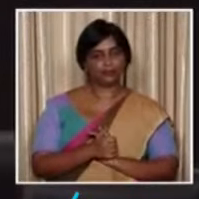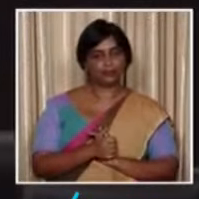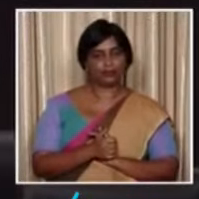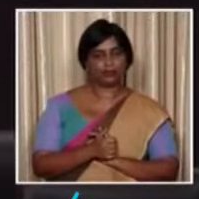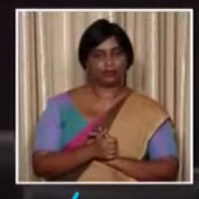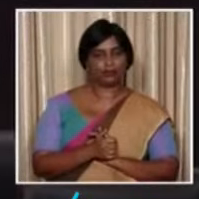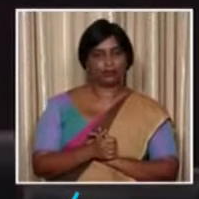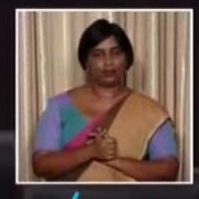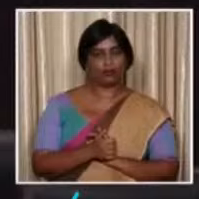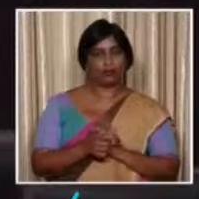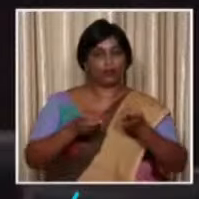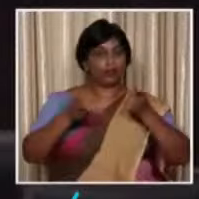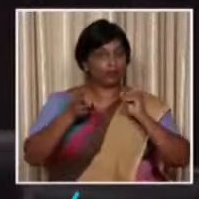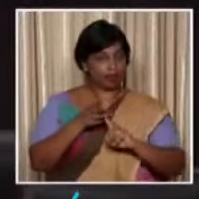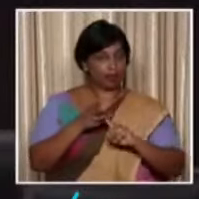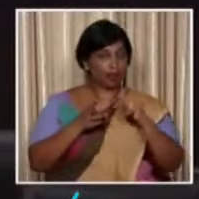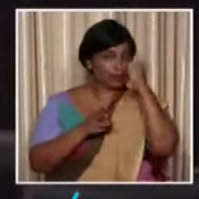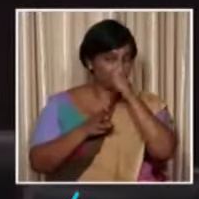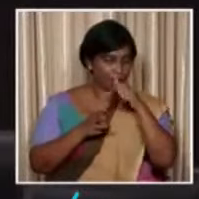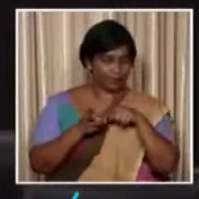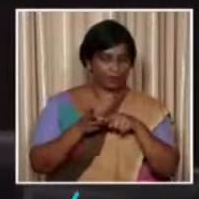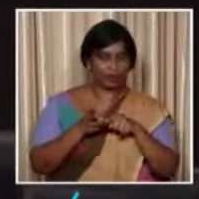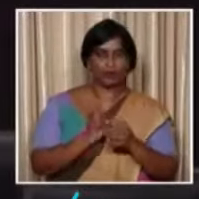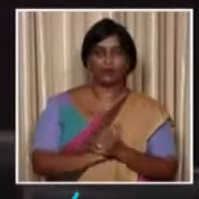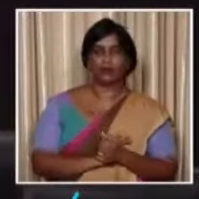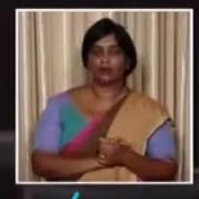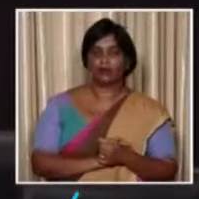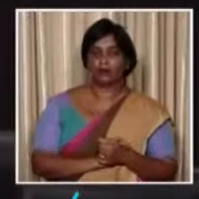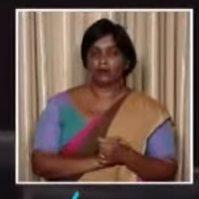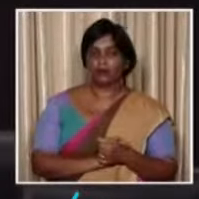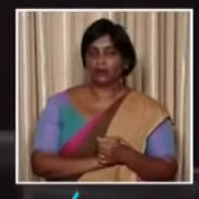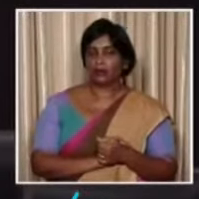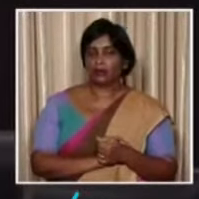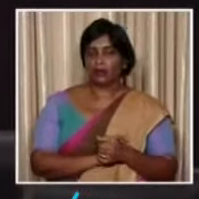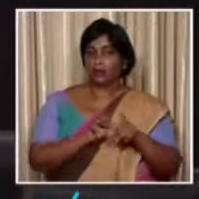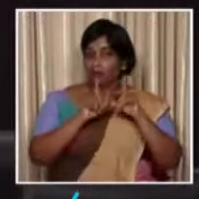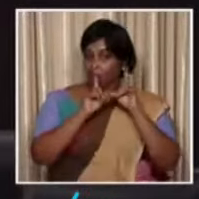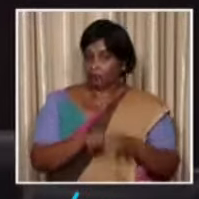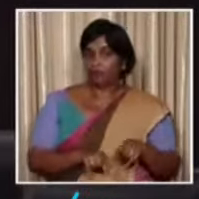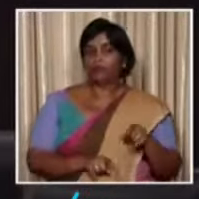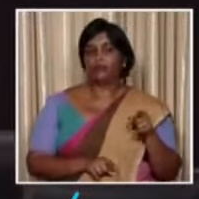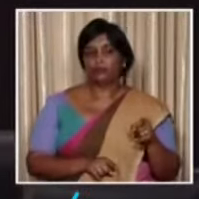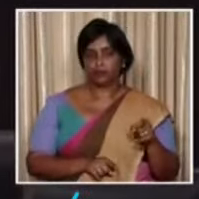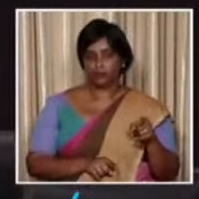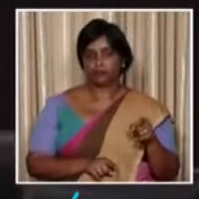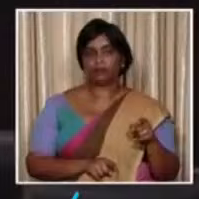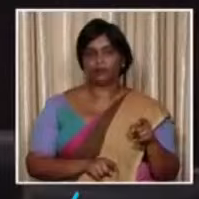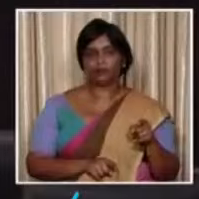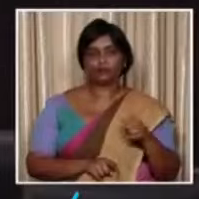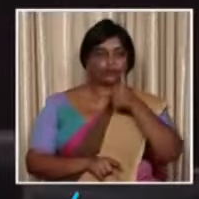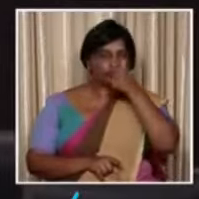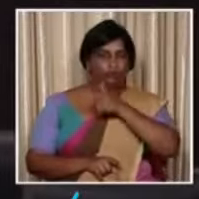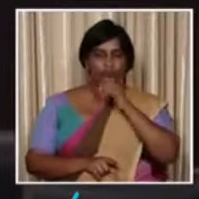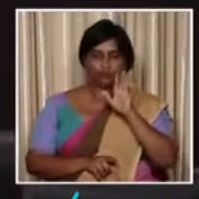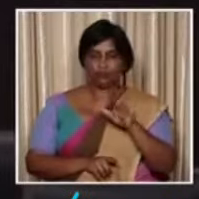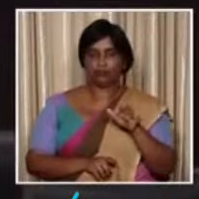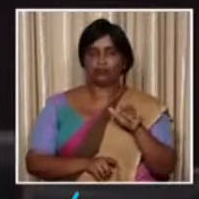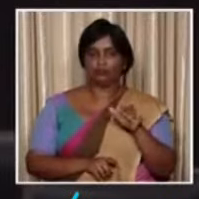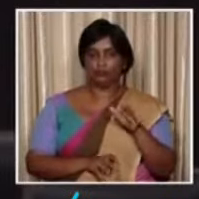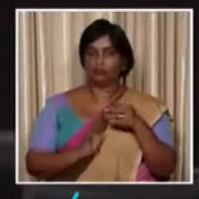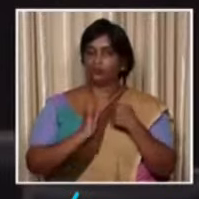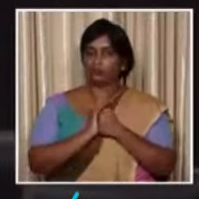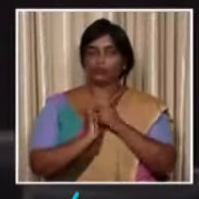ලාභේ මෙන්න ඊළඟ දූෂණය වංචාව හරි මෙන්න මේ විදියට අක්‍රමිකතා